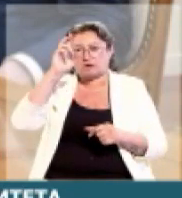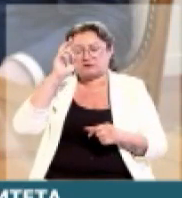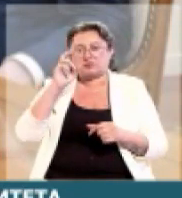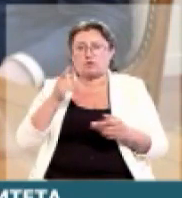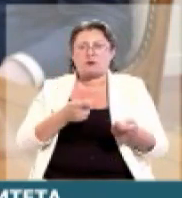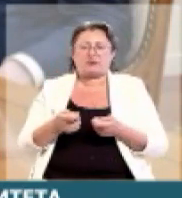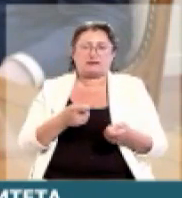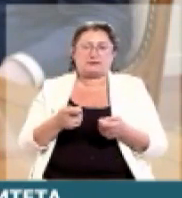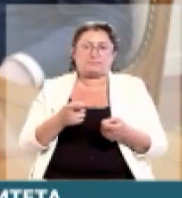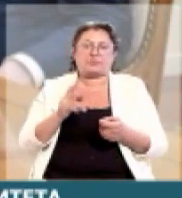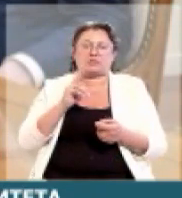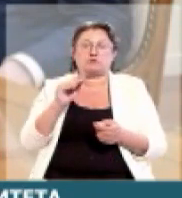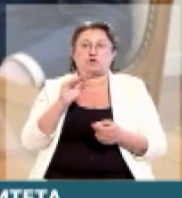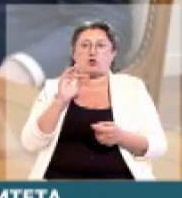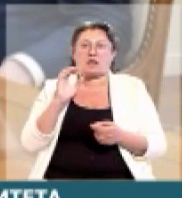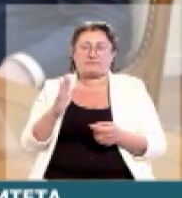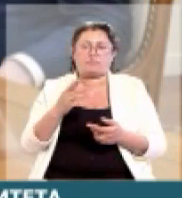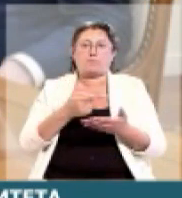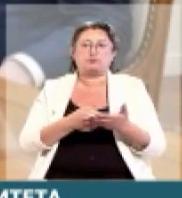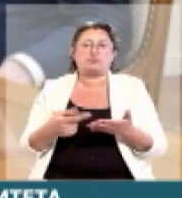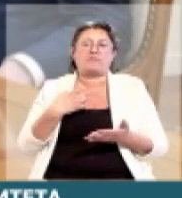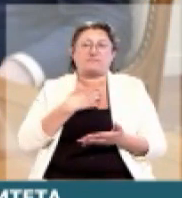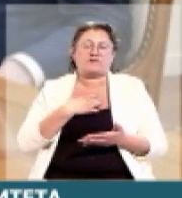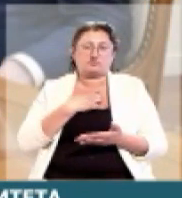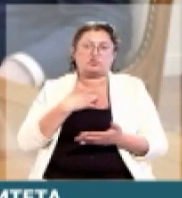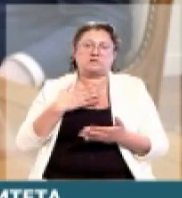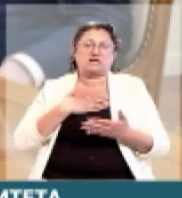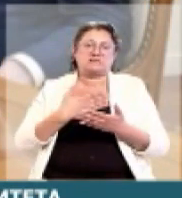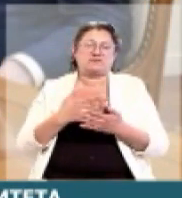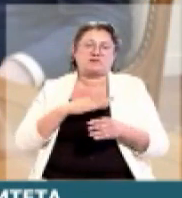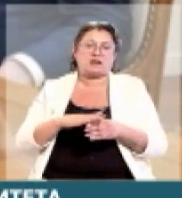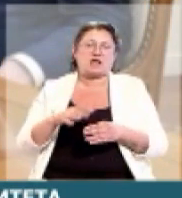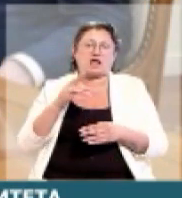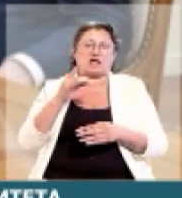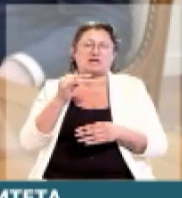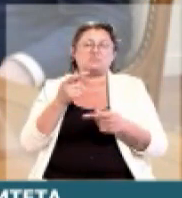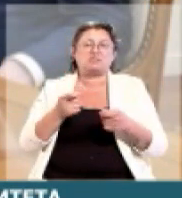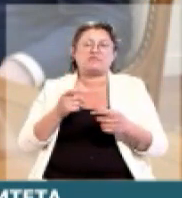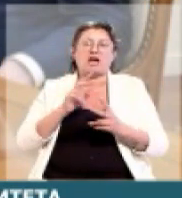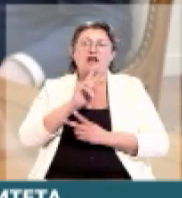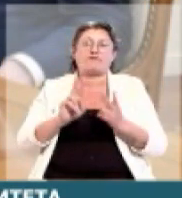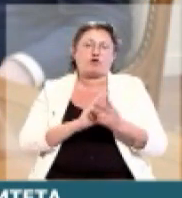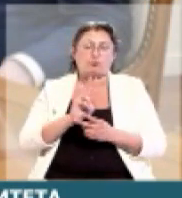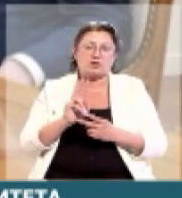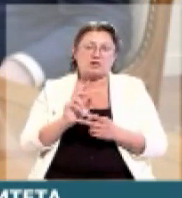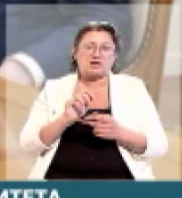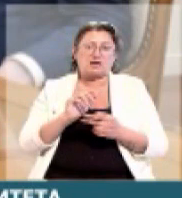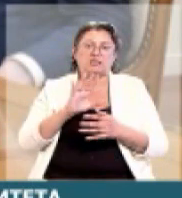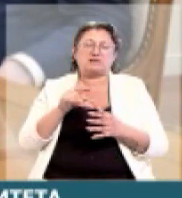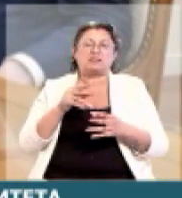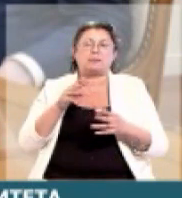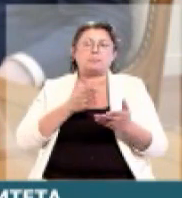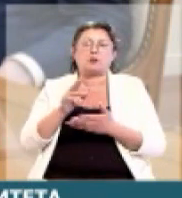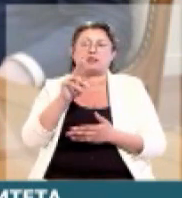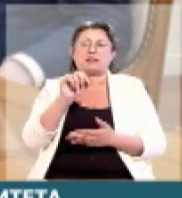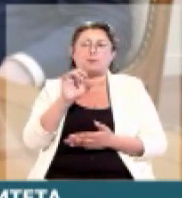государственного управления. Касым-Жомарт Токаев подчеркнул важность эффективной реализации административной реформы путем